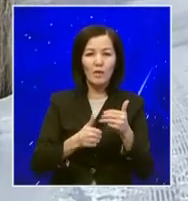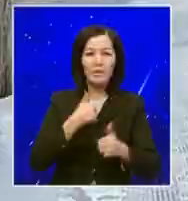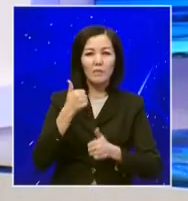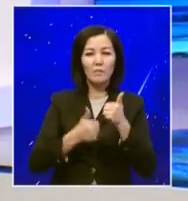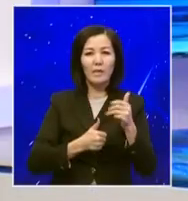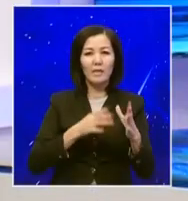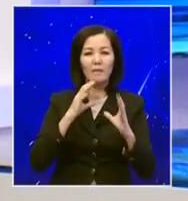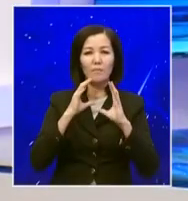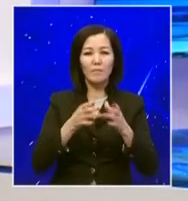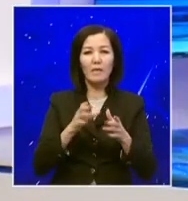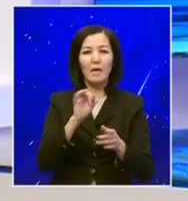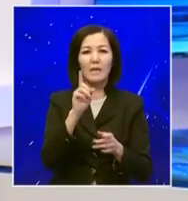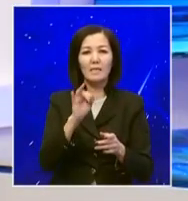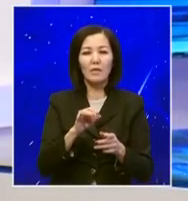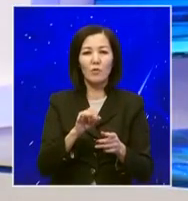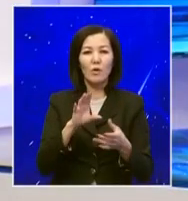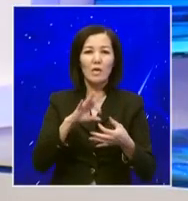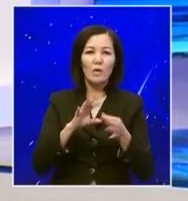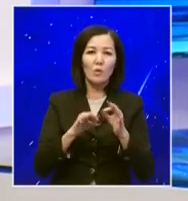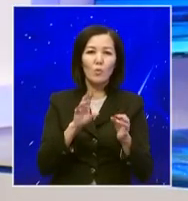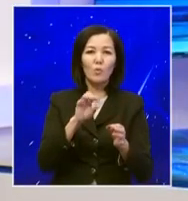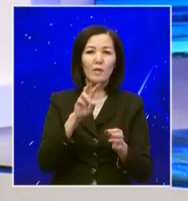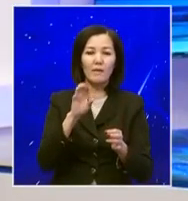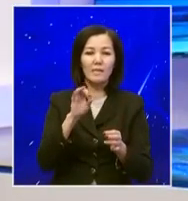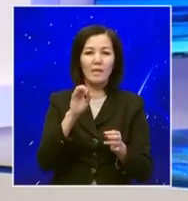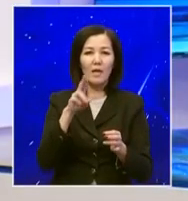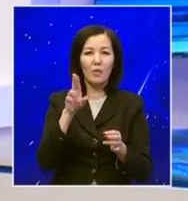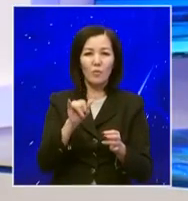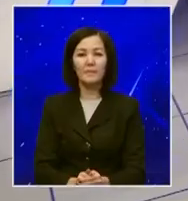на чемпионат мира, Азиаду и Универсиаду.